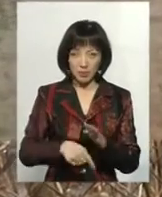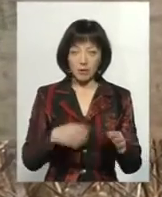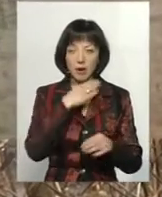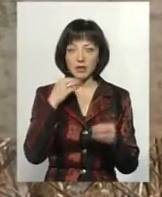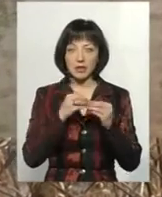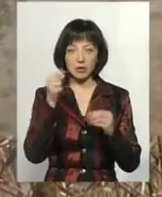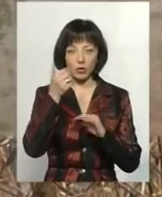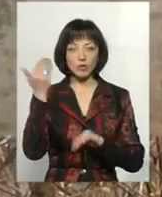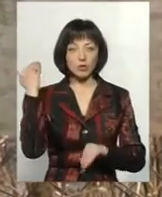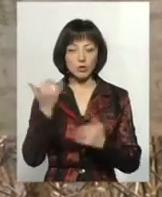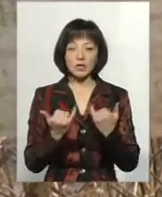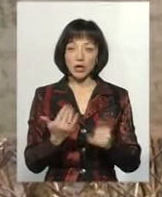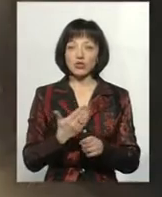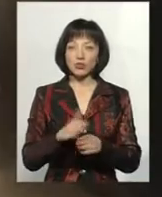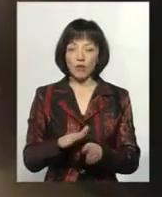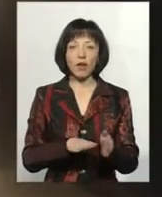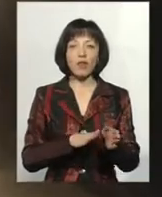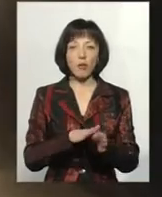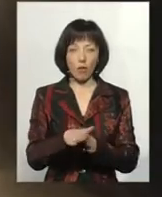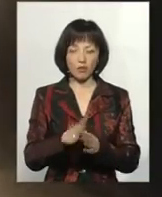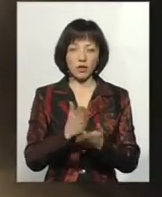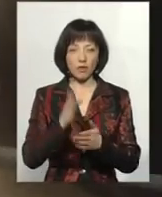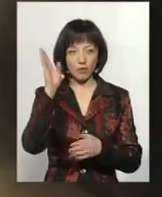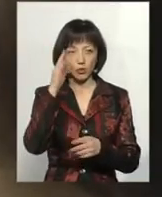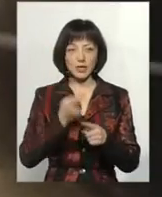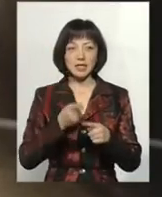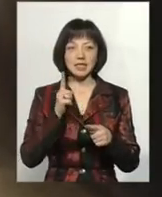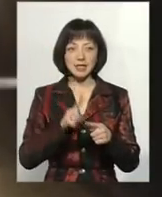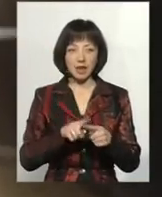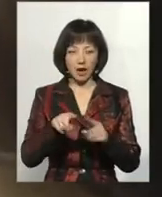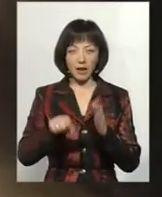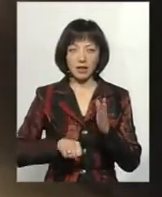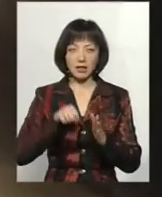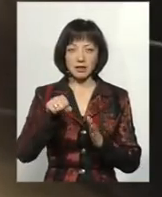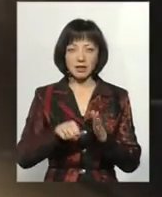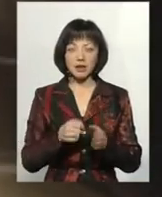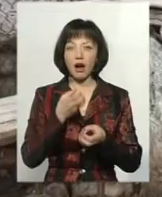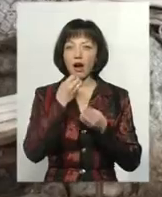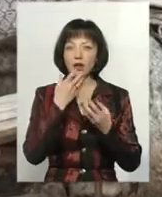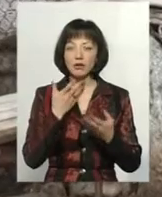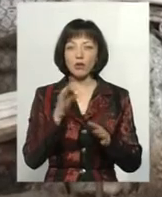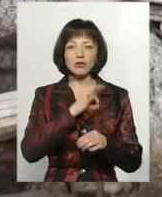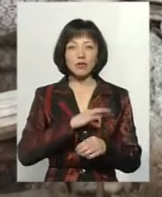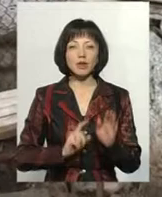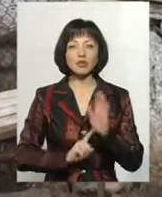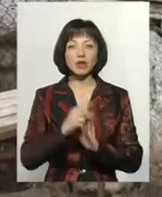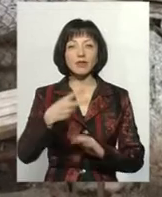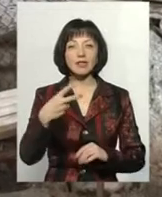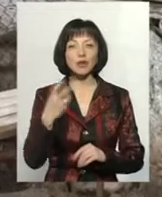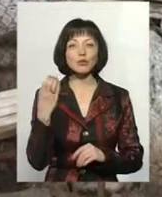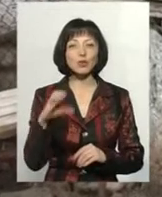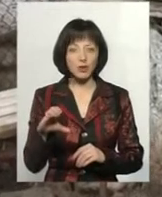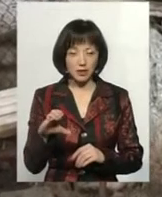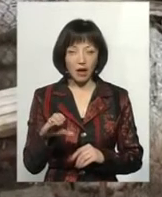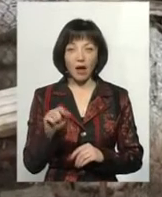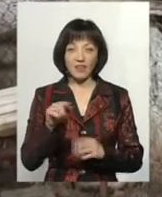тому, зараз хоч і частково, але наповнені водою. Наприклад, ця Іванківська криниця загального користування з'явилася тут ще на початку 20-го століття.